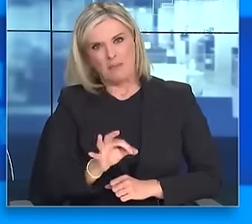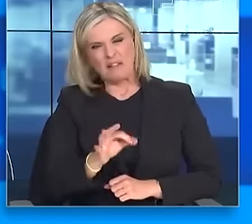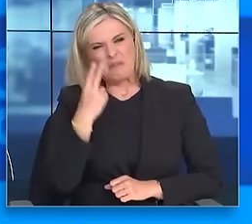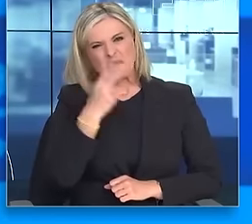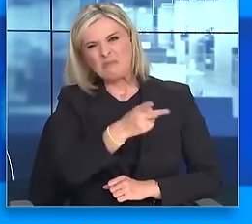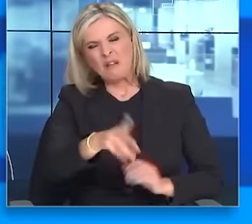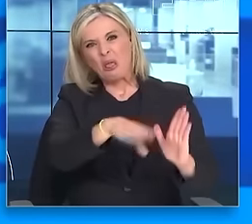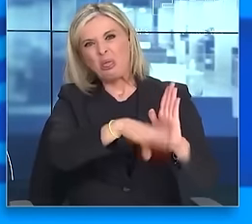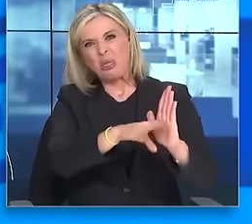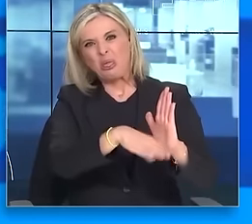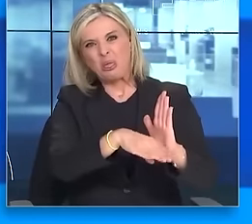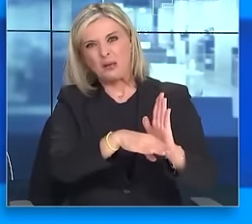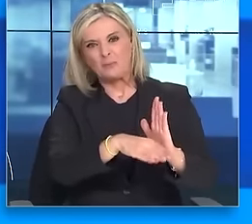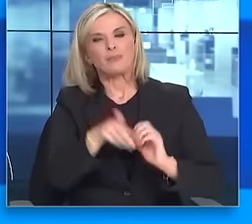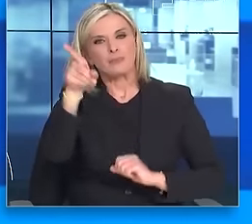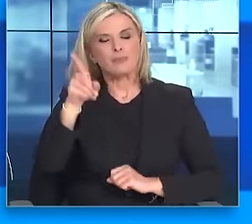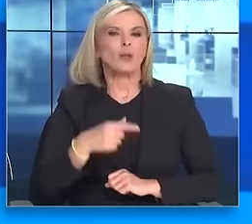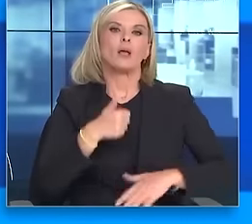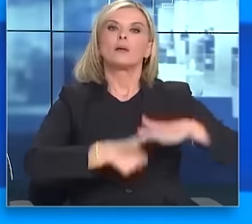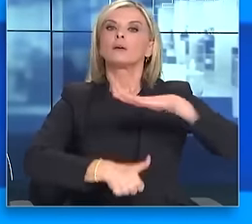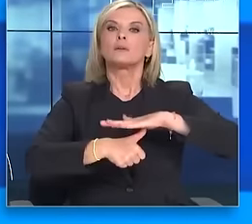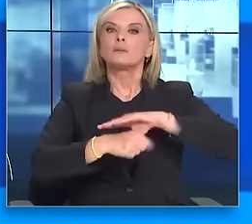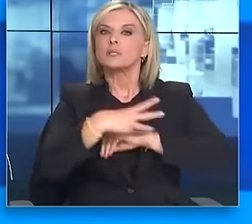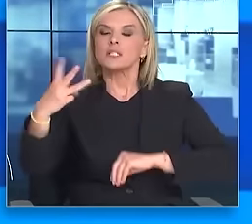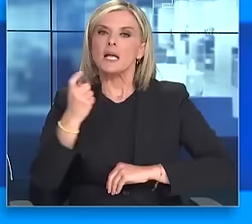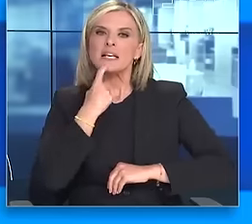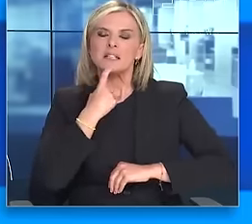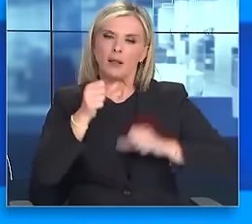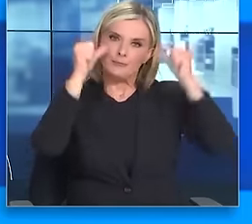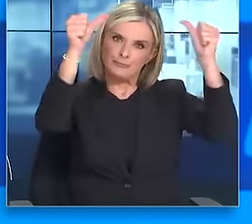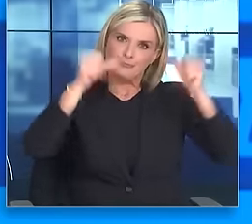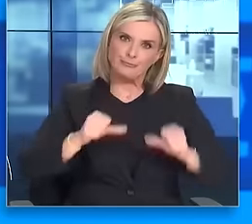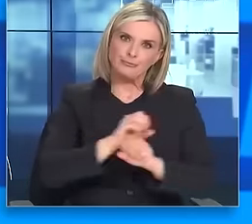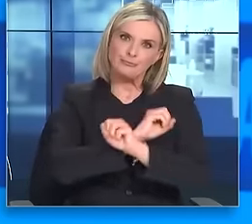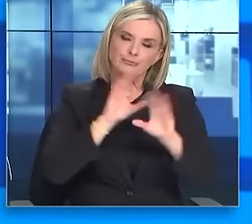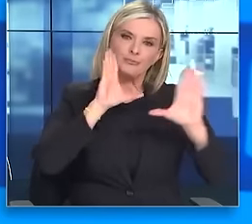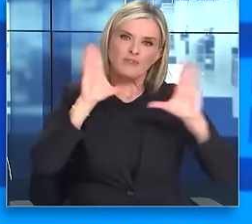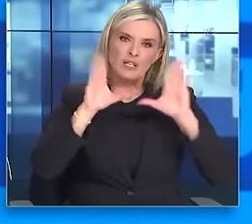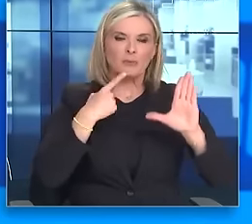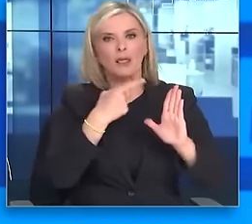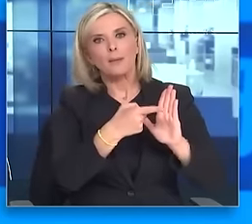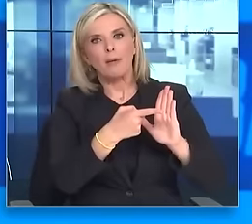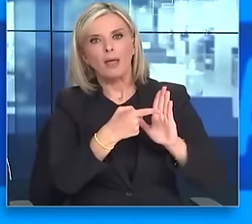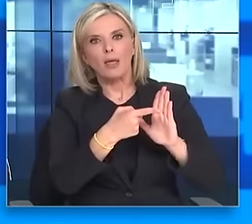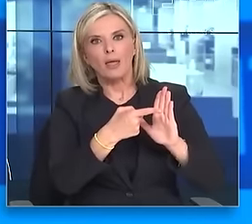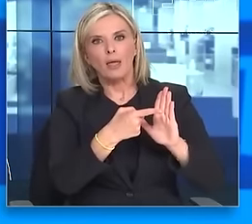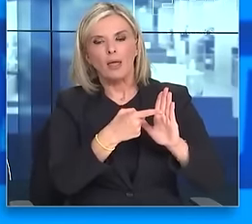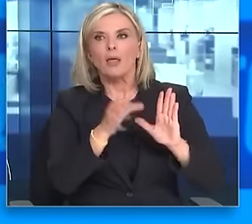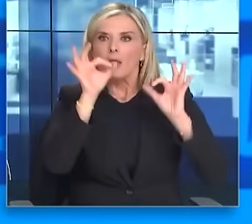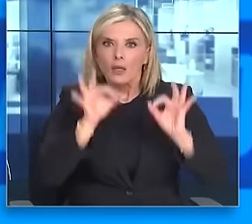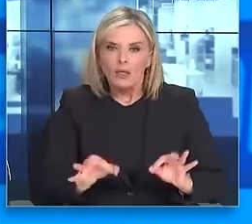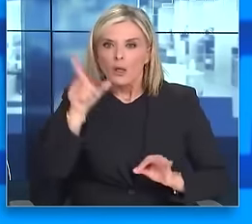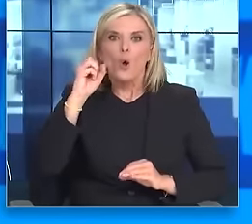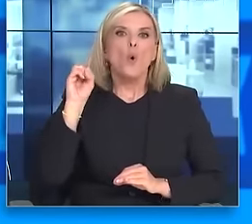λαϊκισμού σε αυτή τη χώρα, μια ανάρτηση του αρχηγού της αντιπολίτευσης. Γιατί ορίστηκε βάσει του πρωτοκόλλου της UEFA, γιατί αυτό μας